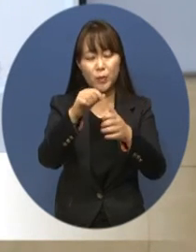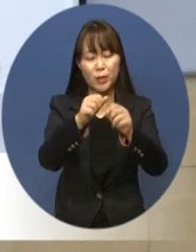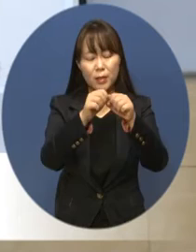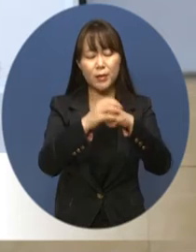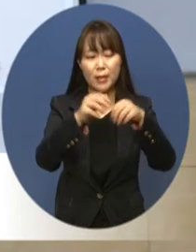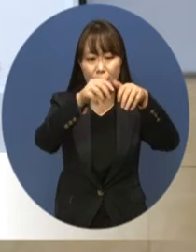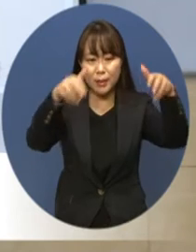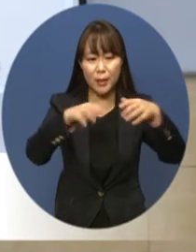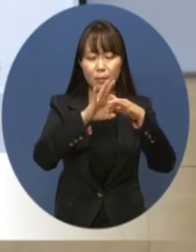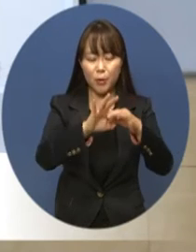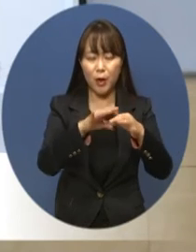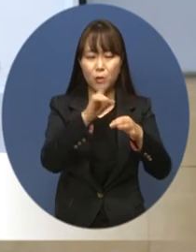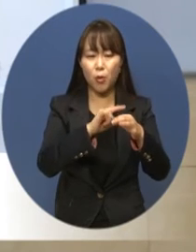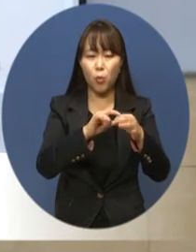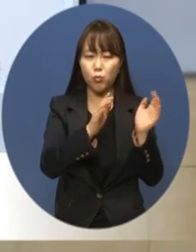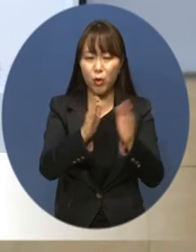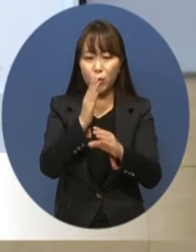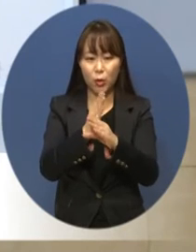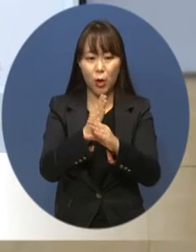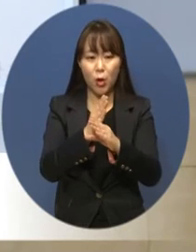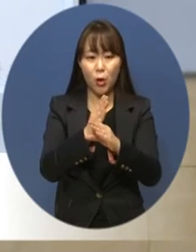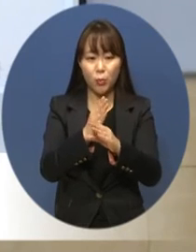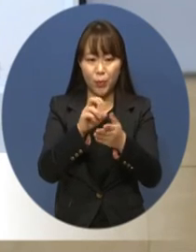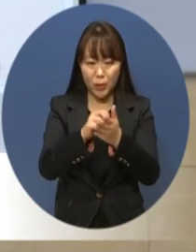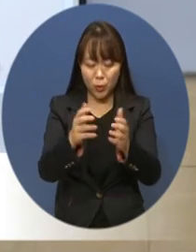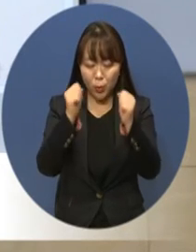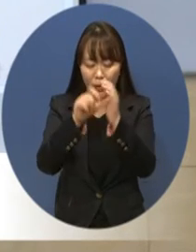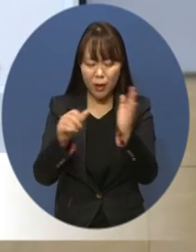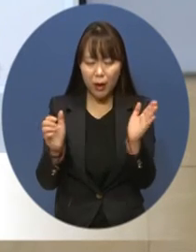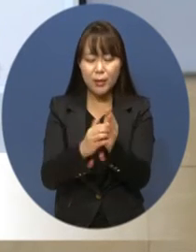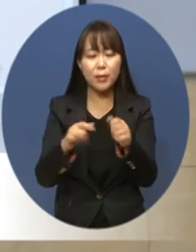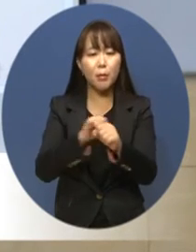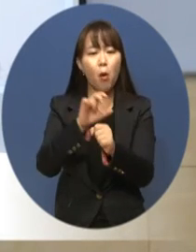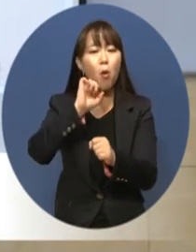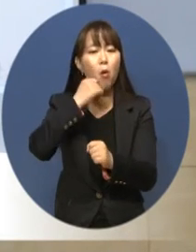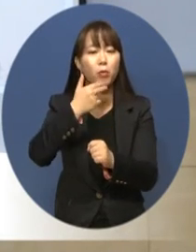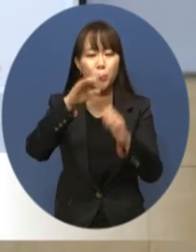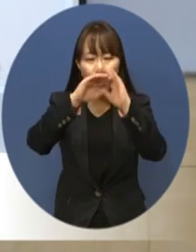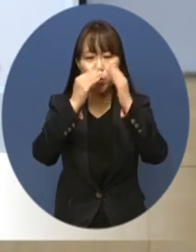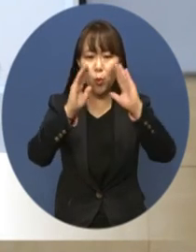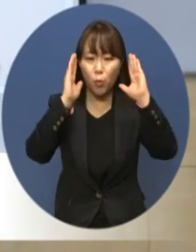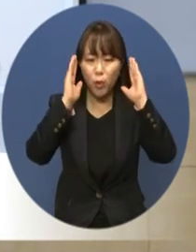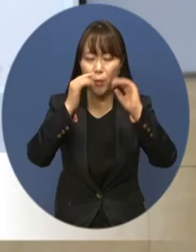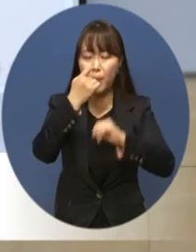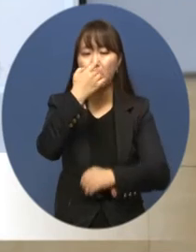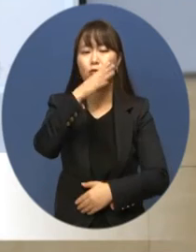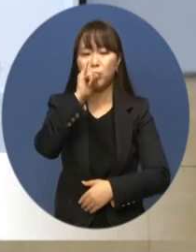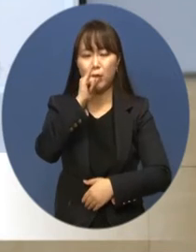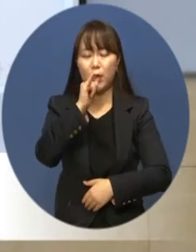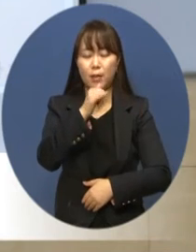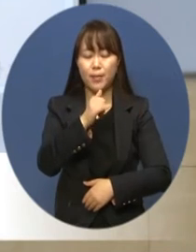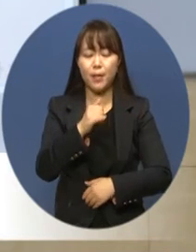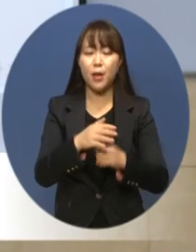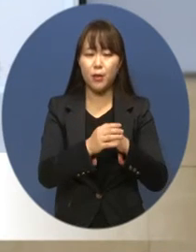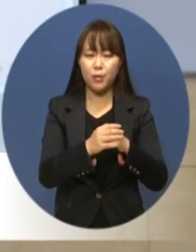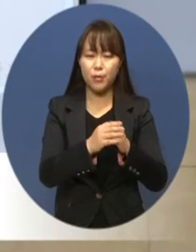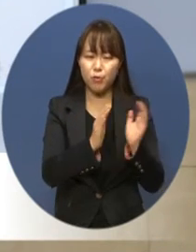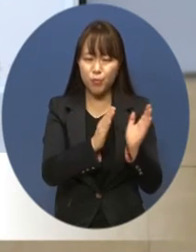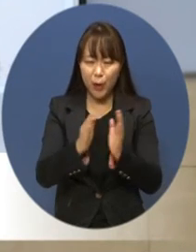저희가 녹화를 들어와서 졸업할 때까지 큰 어려움 없이 다 공부하고 배울 수 있도록 중 문화시설과